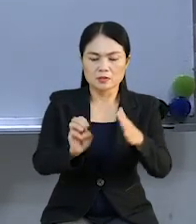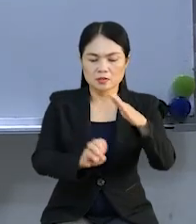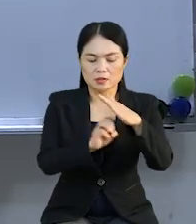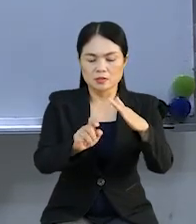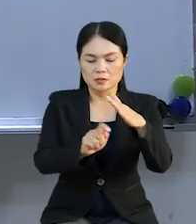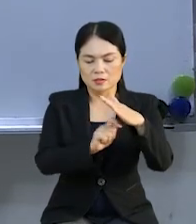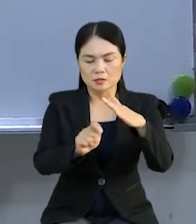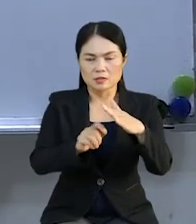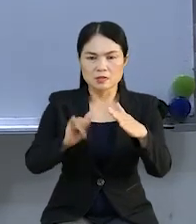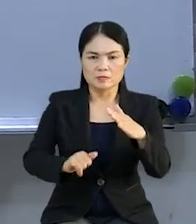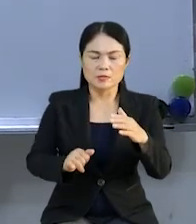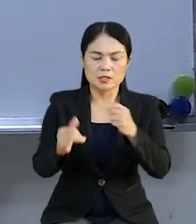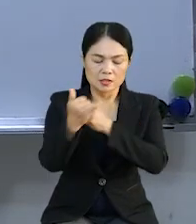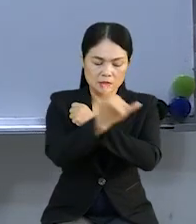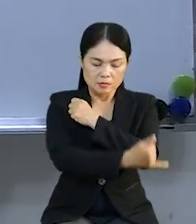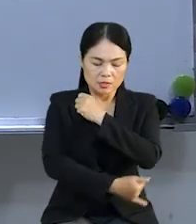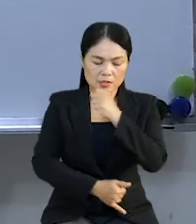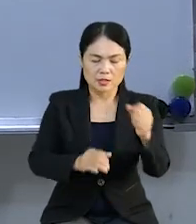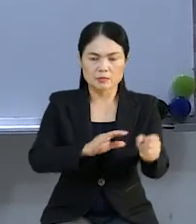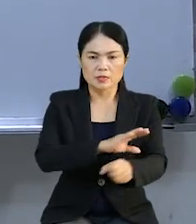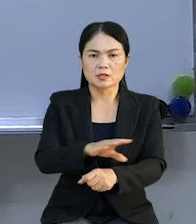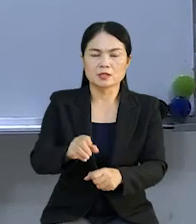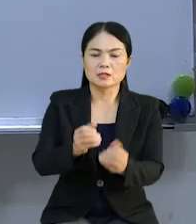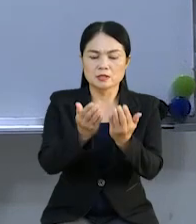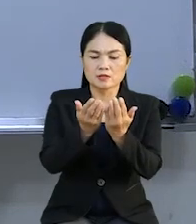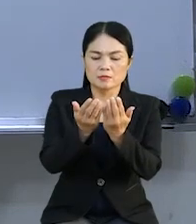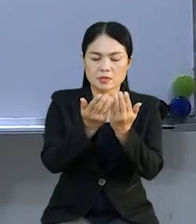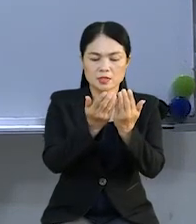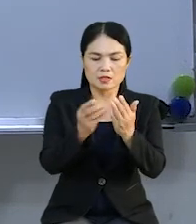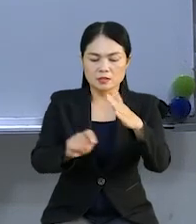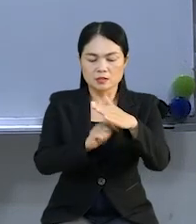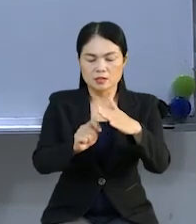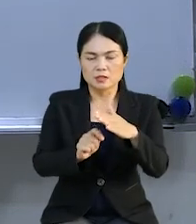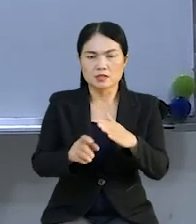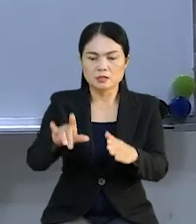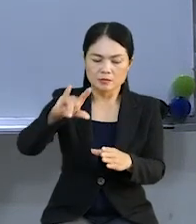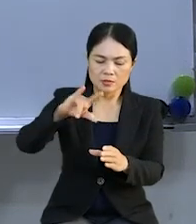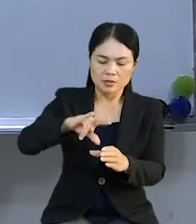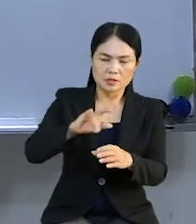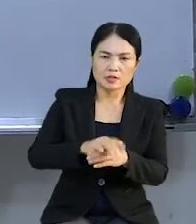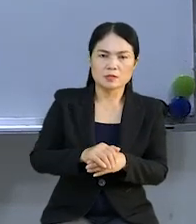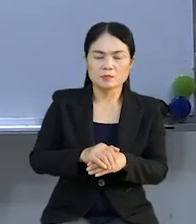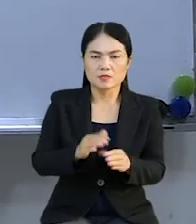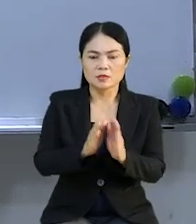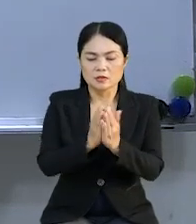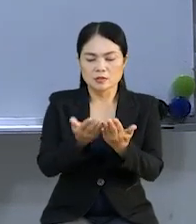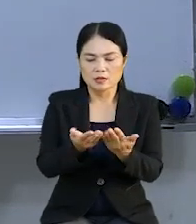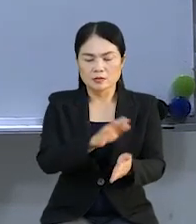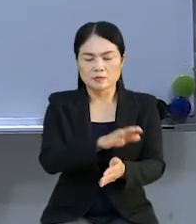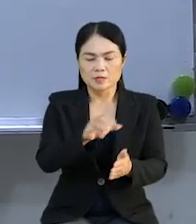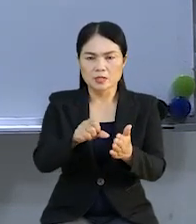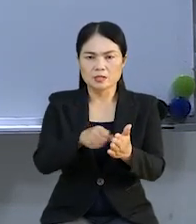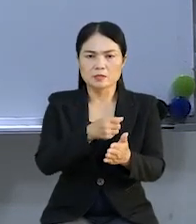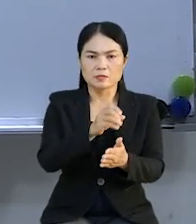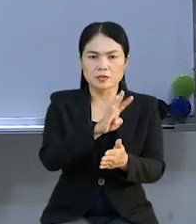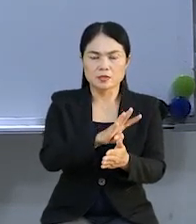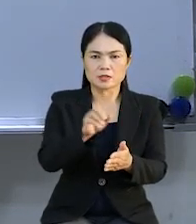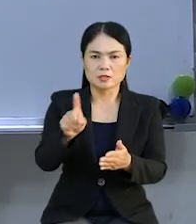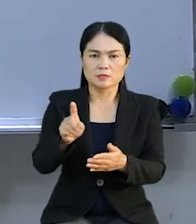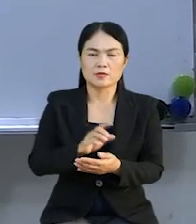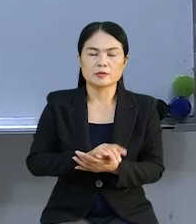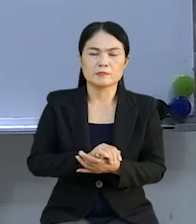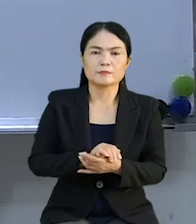ทียนร้ายในประเทศกัมพูชีอำนาจร้ายเปรงกาดบาสิเพอร์บกโกนคือตมปัวไซสับมว